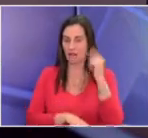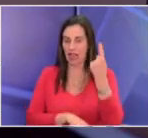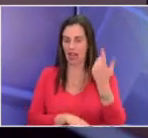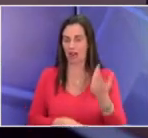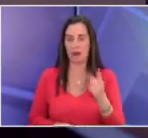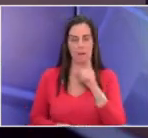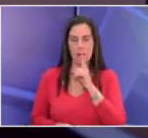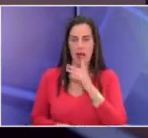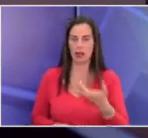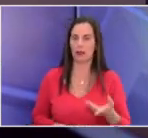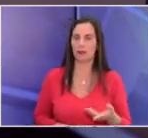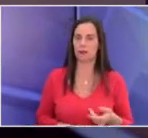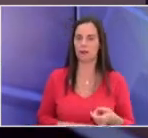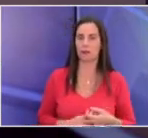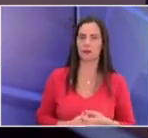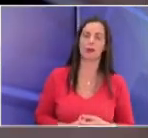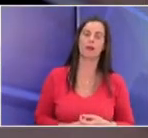ממש